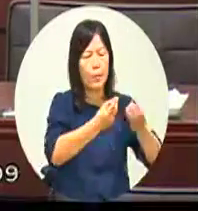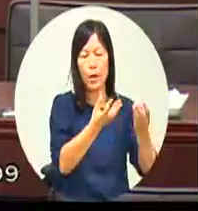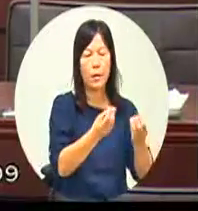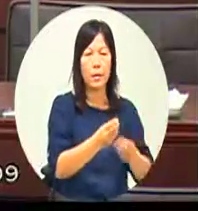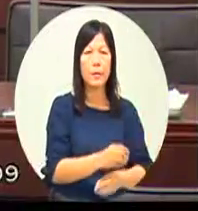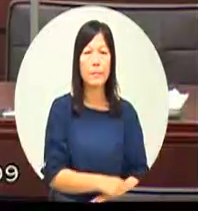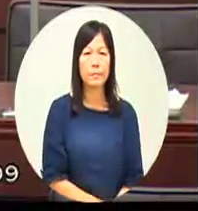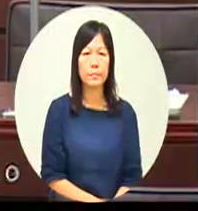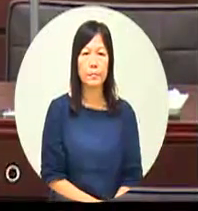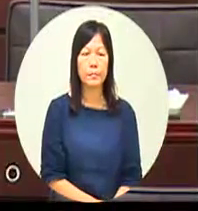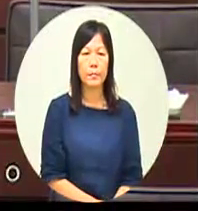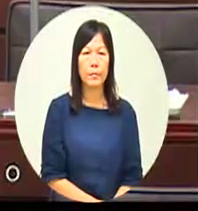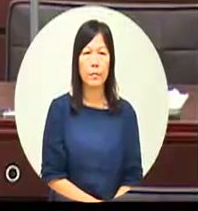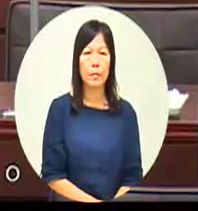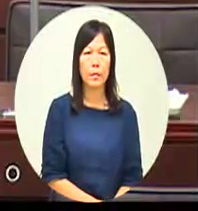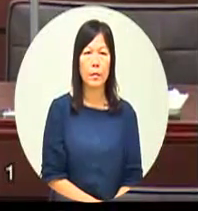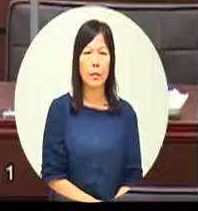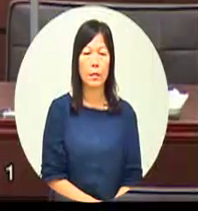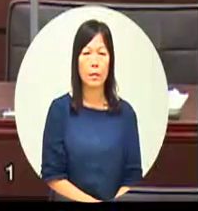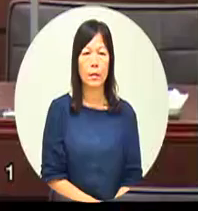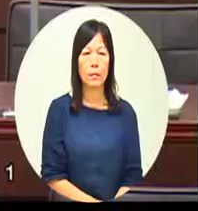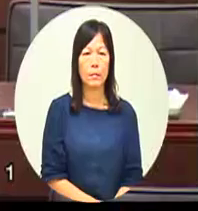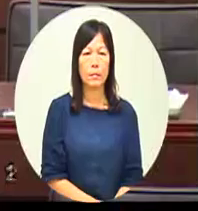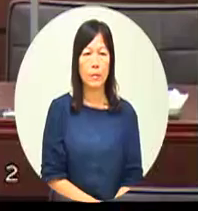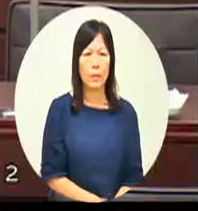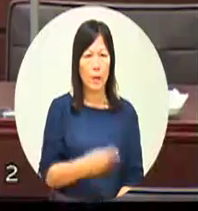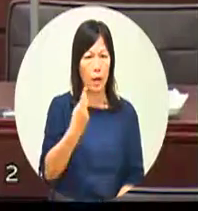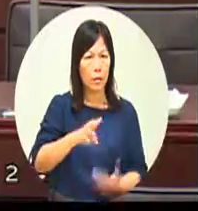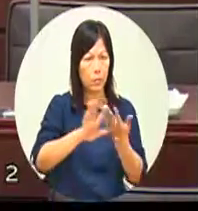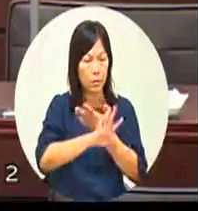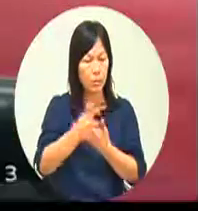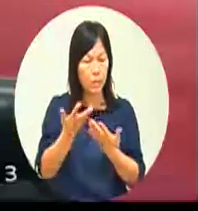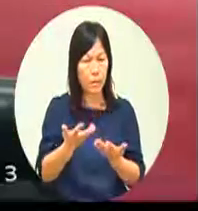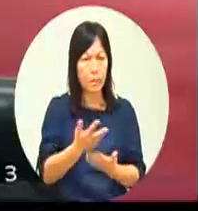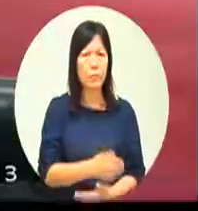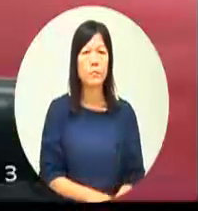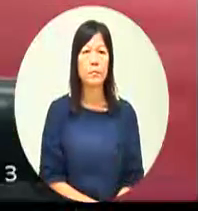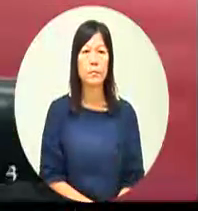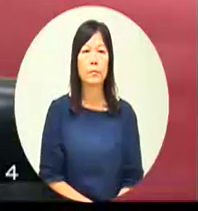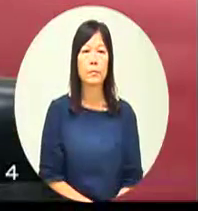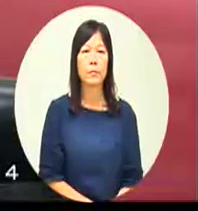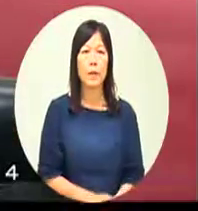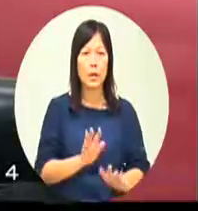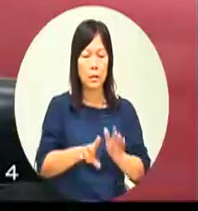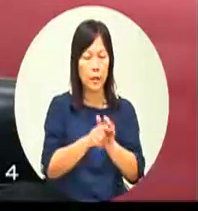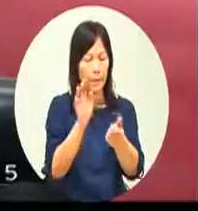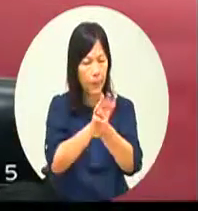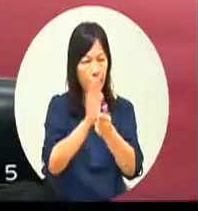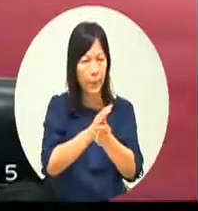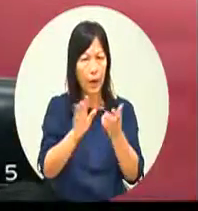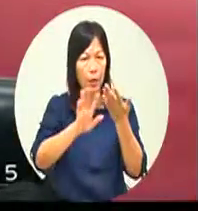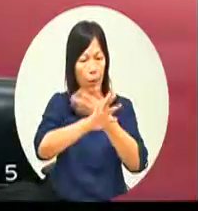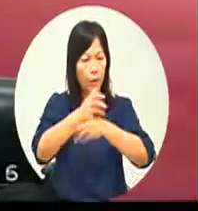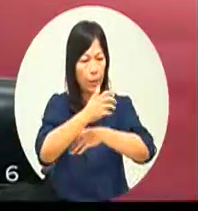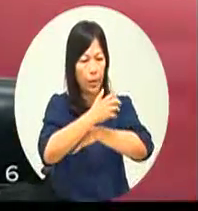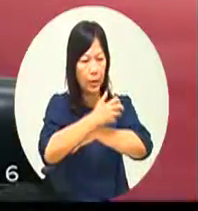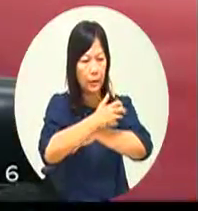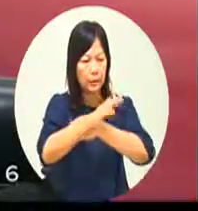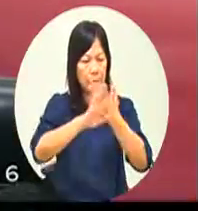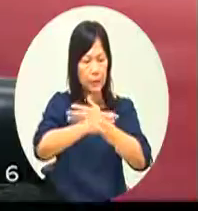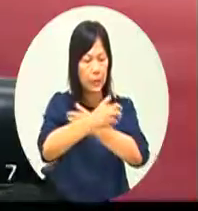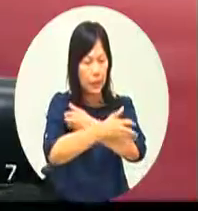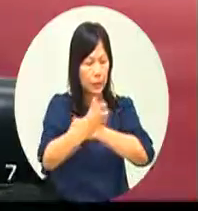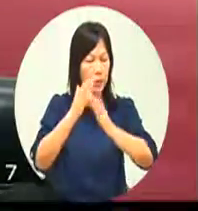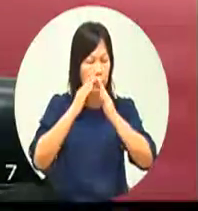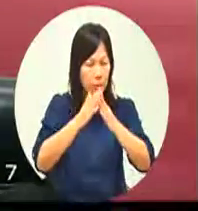都没有 做任何修正。 好，那另外就是说，你现在公待处理外县市对不对？ 是。